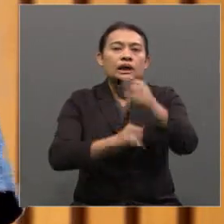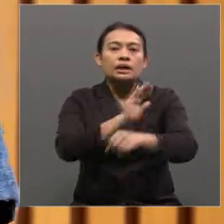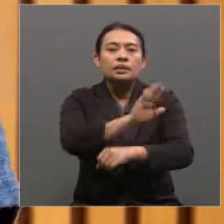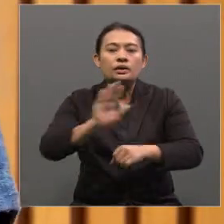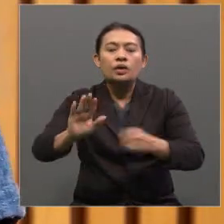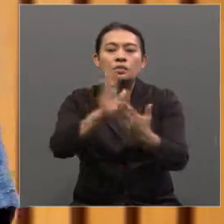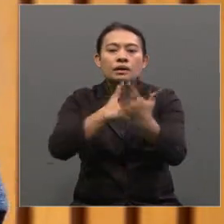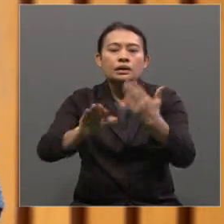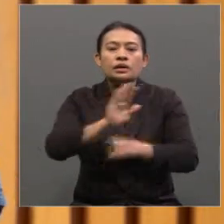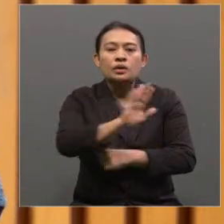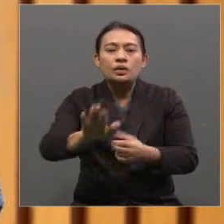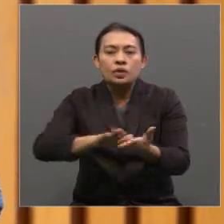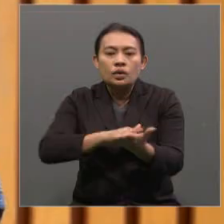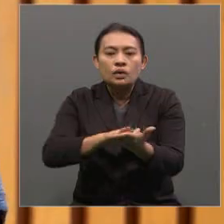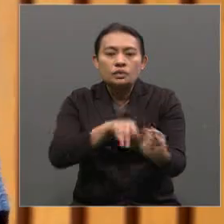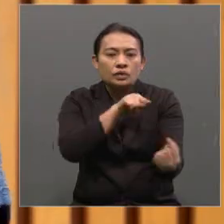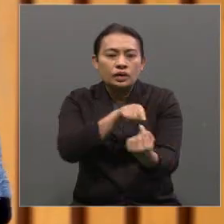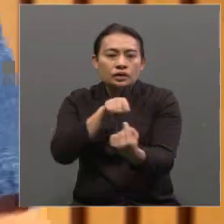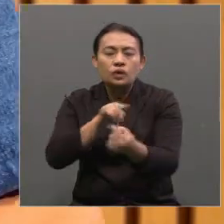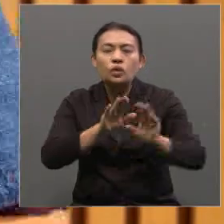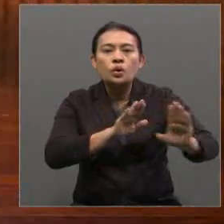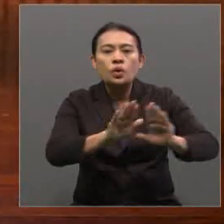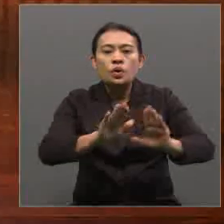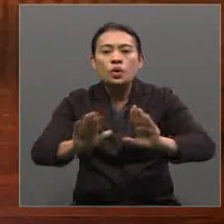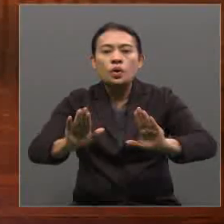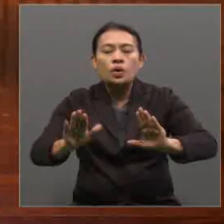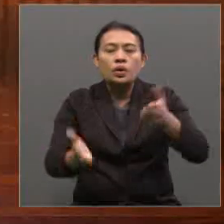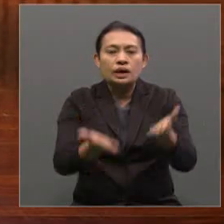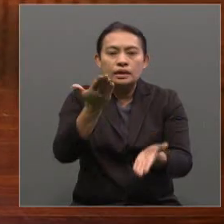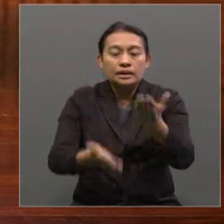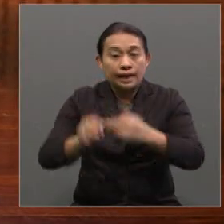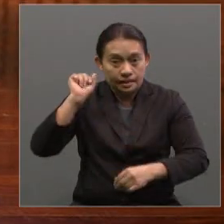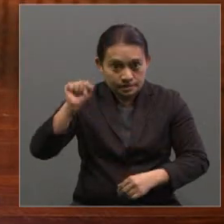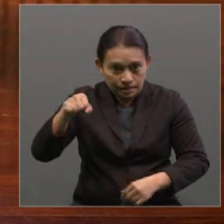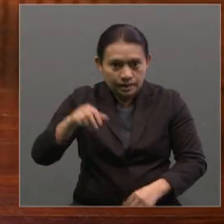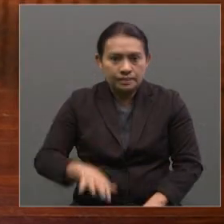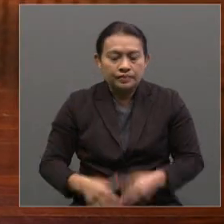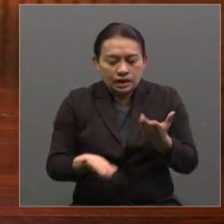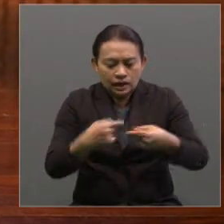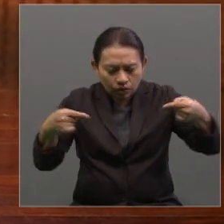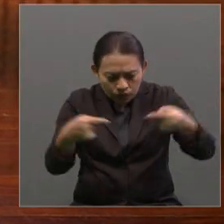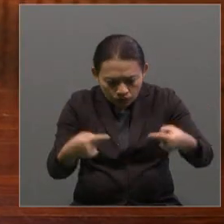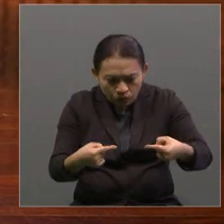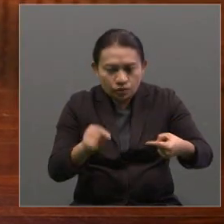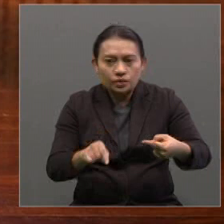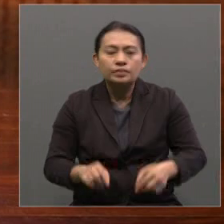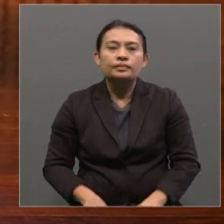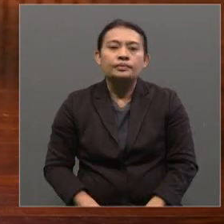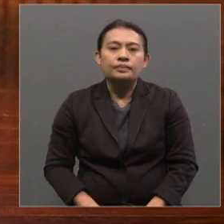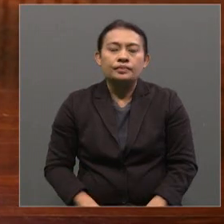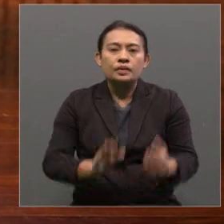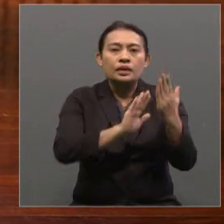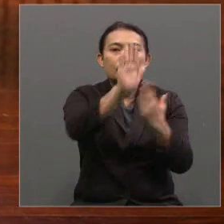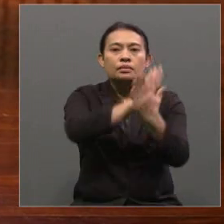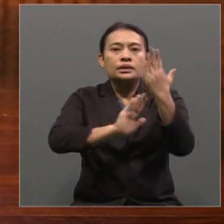ข้าขอโทษนะเข้าทางตีนใคร อ ้าวจริงป่ะ ม ัน เข้าข้อใคร ประเทศอทูกฮะประเท